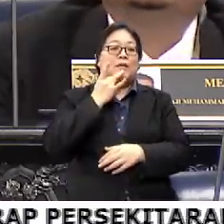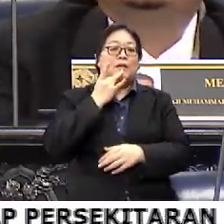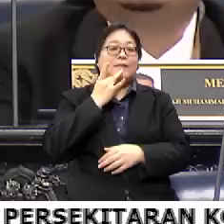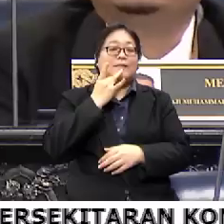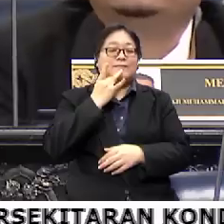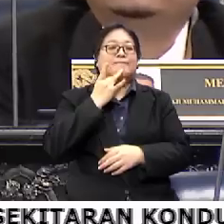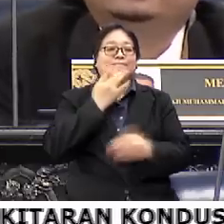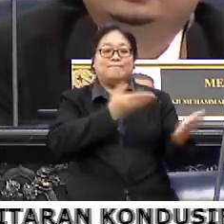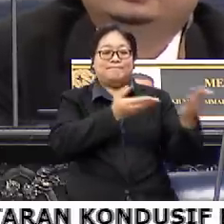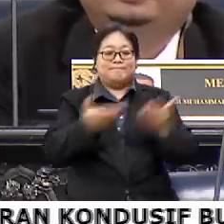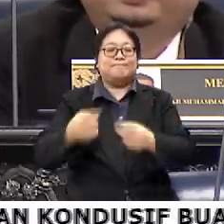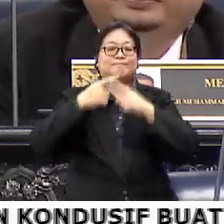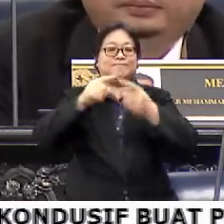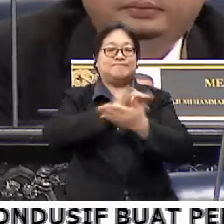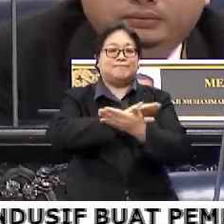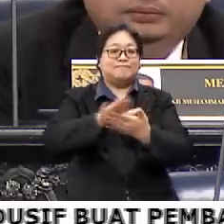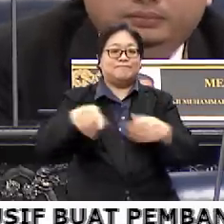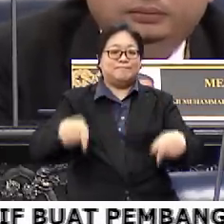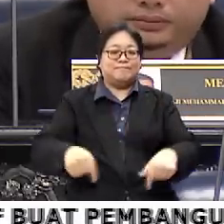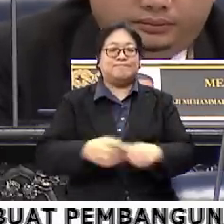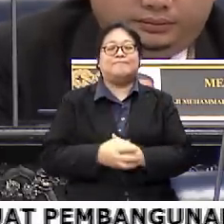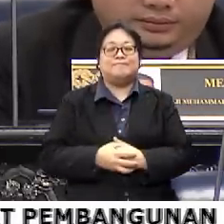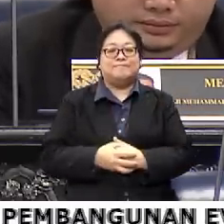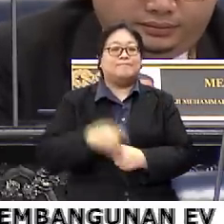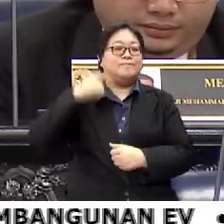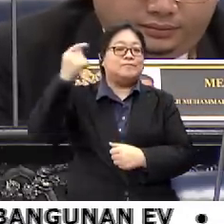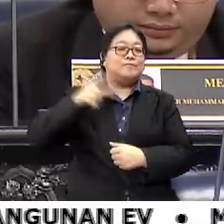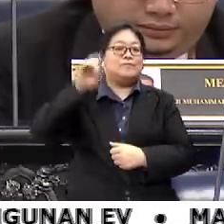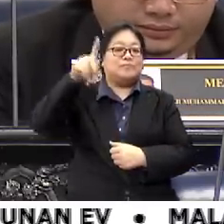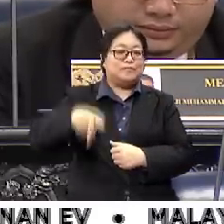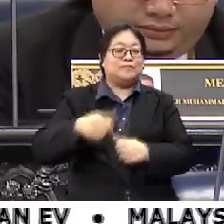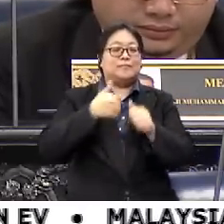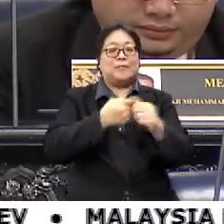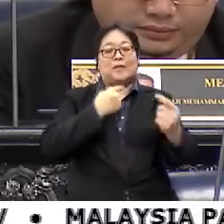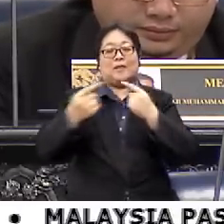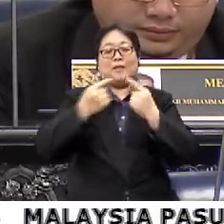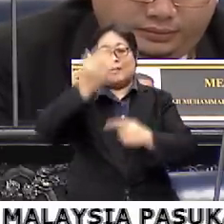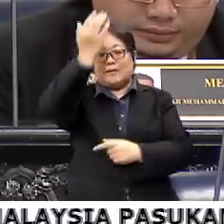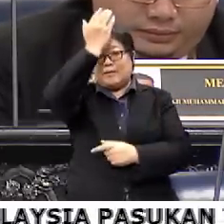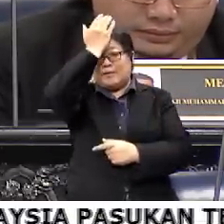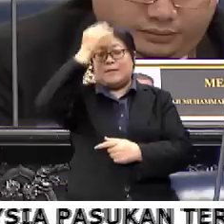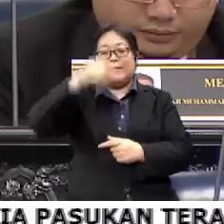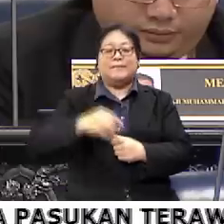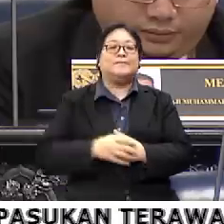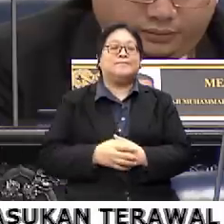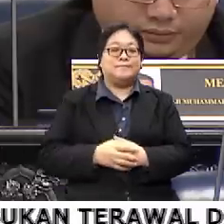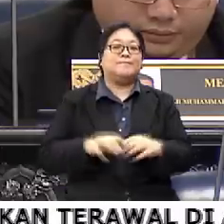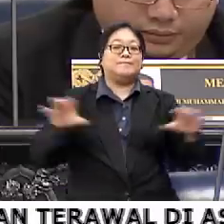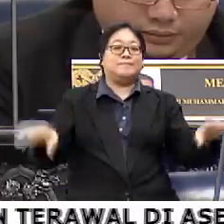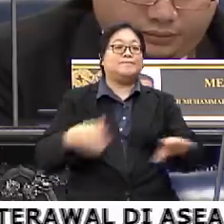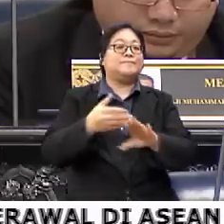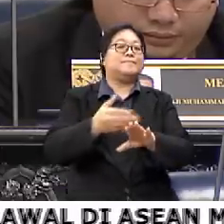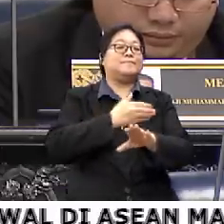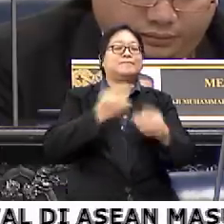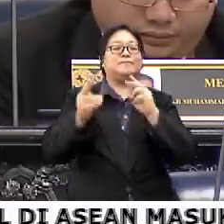dibawa ke Dewan Parlimen Yang Mulia pada hari ini. Tuan Yang Pertua, berdasarkan titah diraja yang telah pun dilaksanakan sebelum